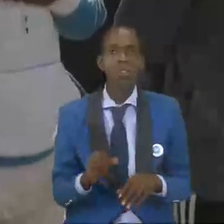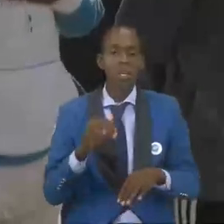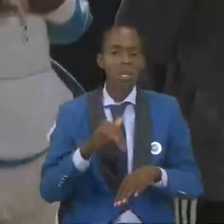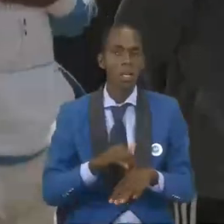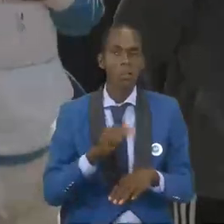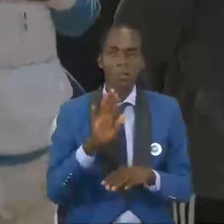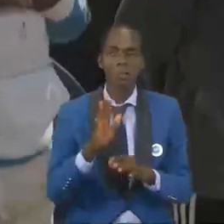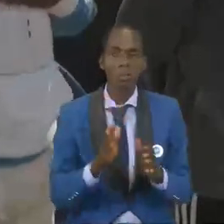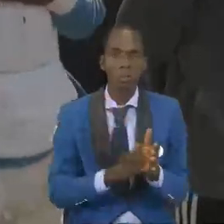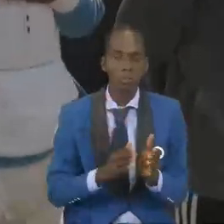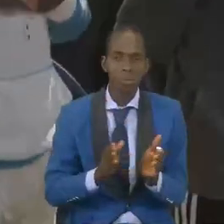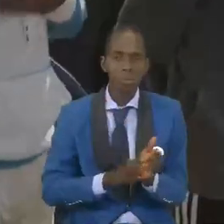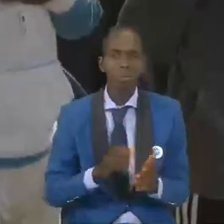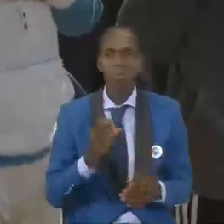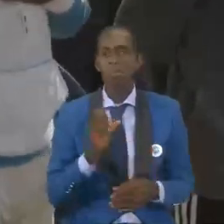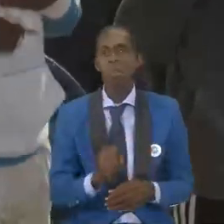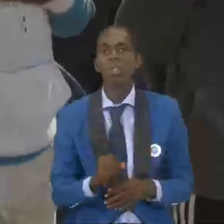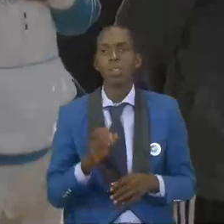dans le champ,